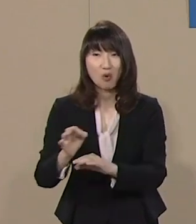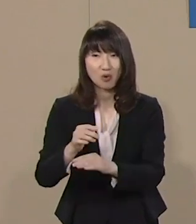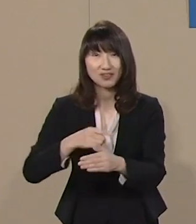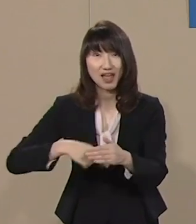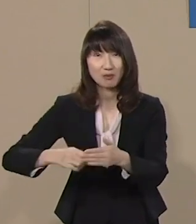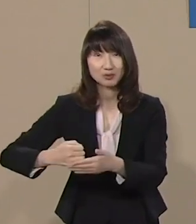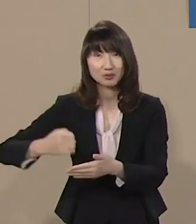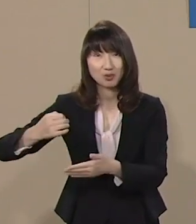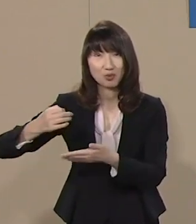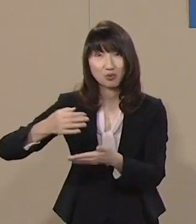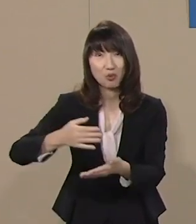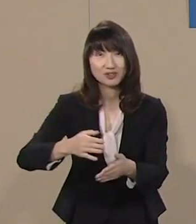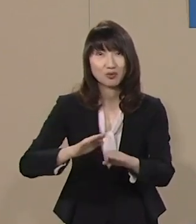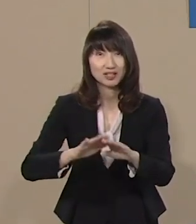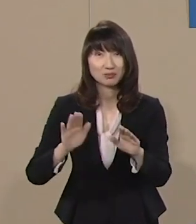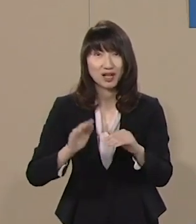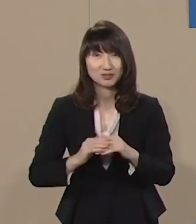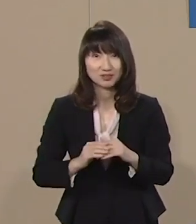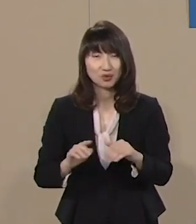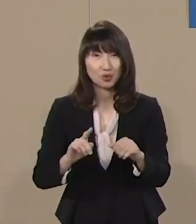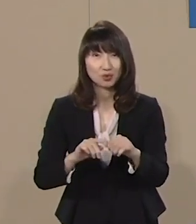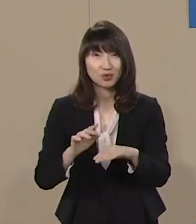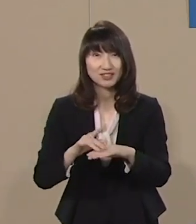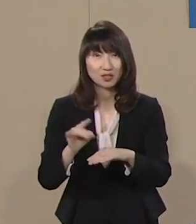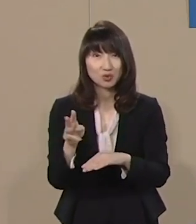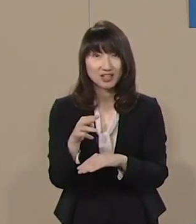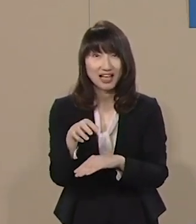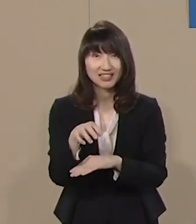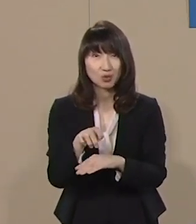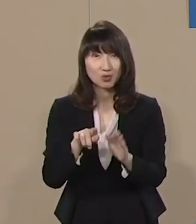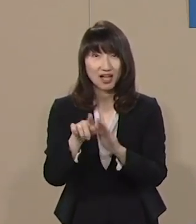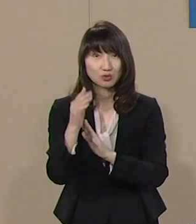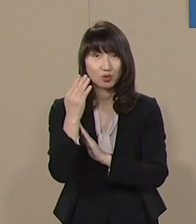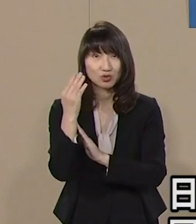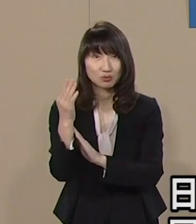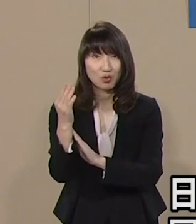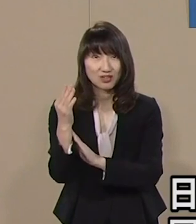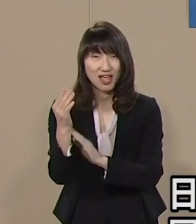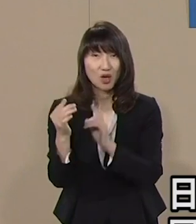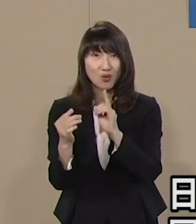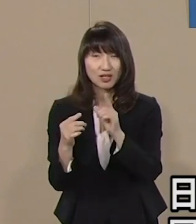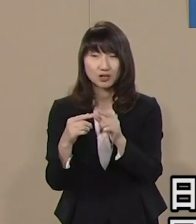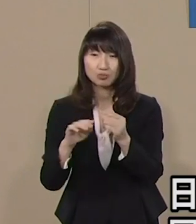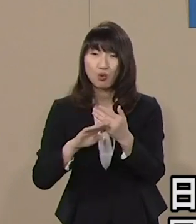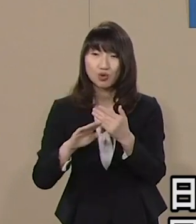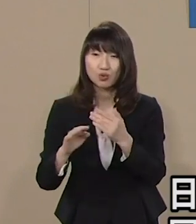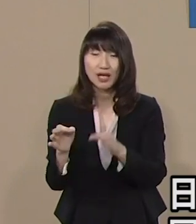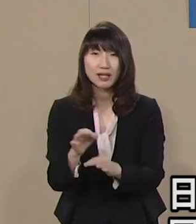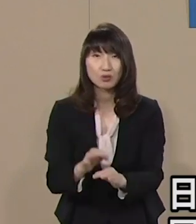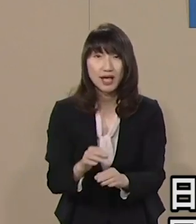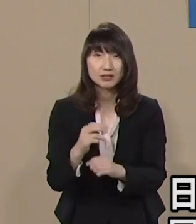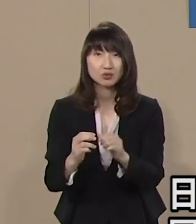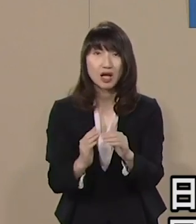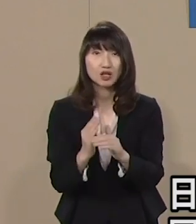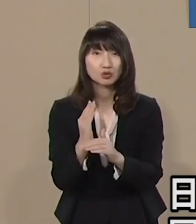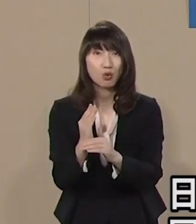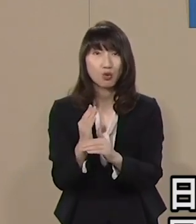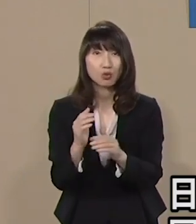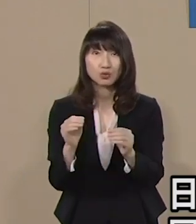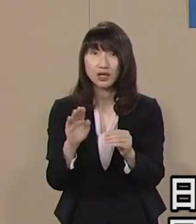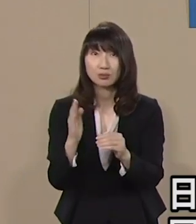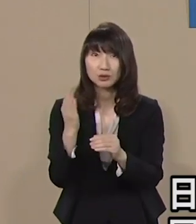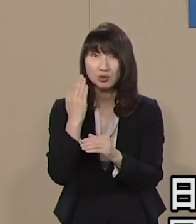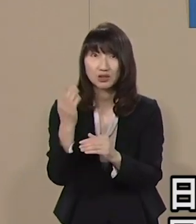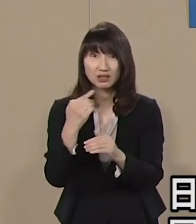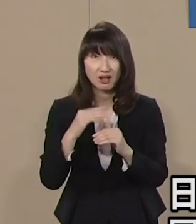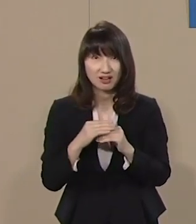回しです今年初めの3議員代表質問で私は日本以外でデフレが20年以上続いた国があるかと